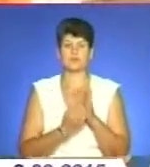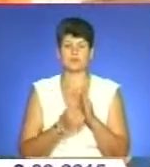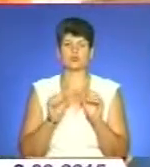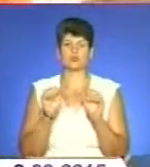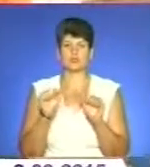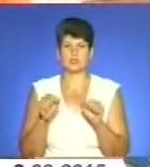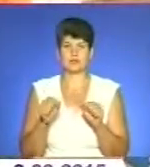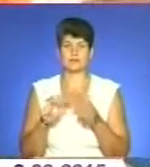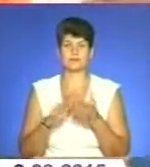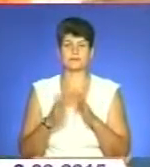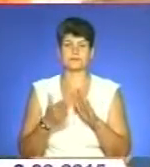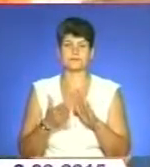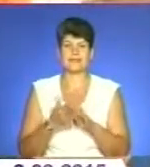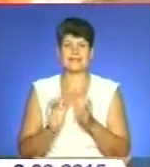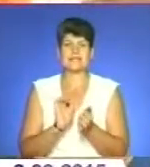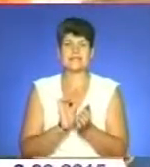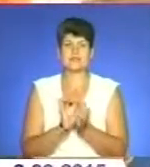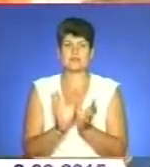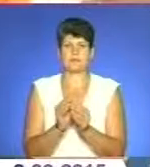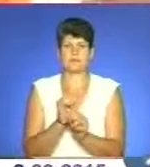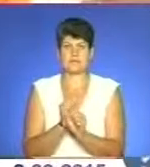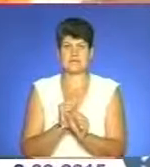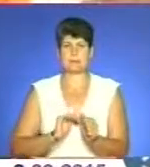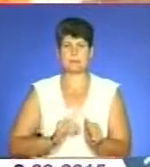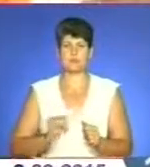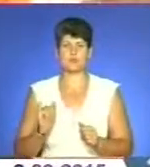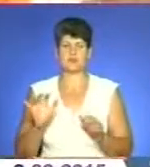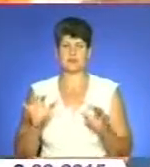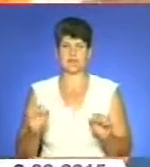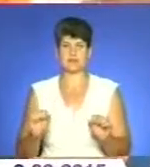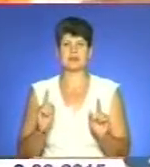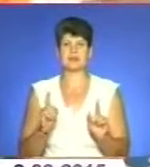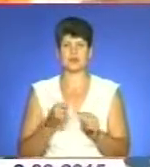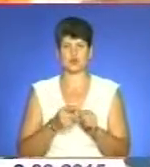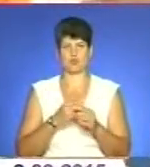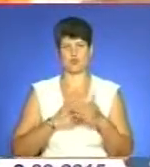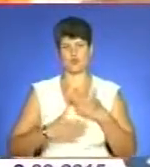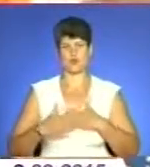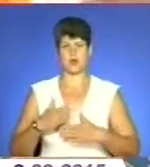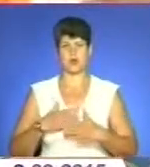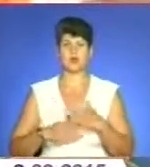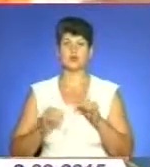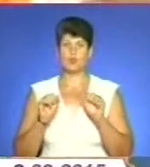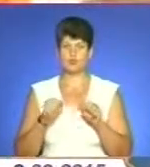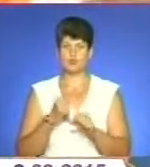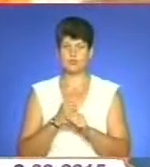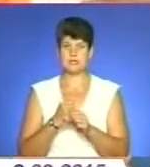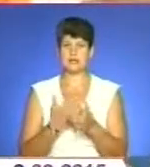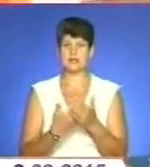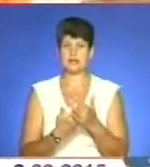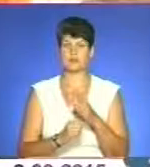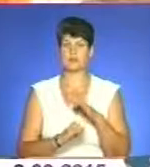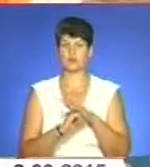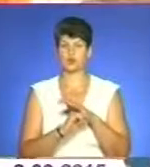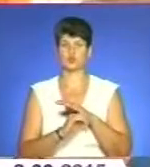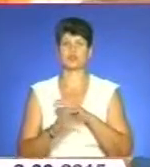можливості налагодження більш чесної співпраці між бізнесом і владою, ми тільки цьому раді. Якщо це ми можемо зробити на прикладі фонду